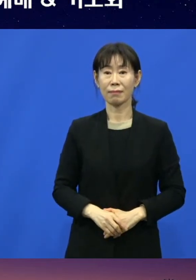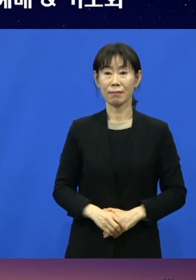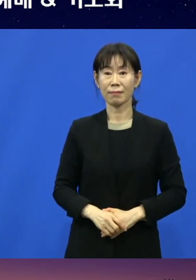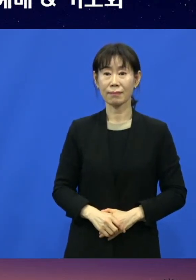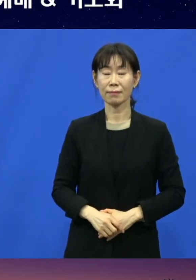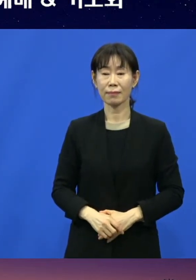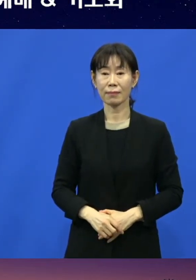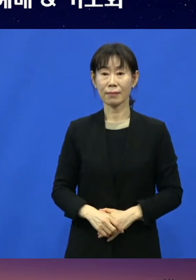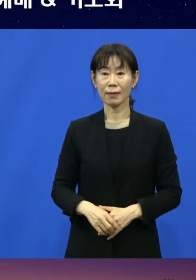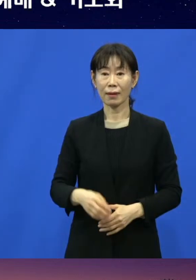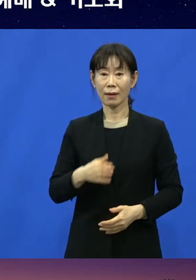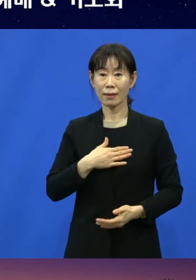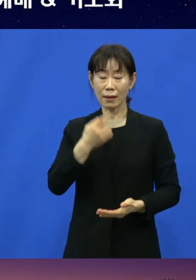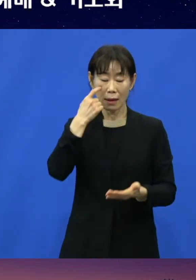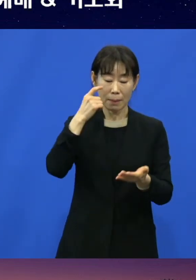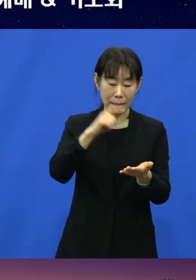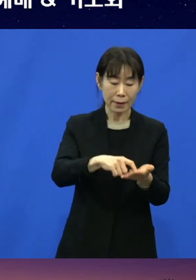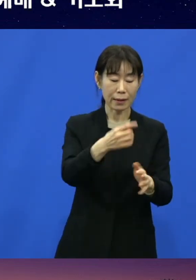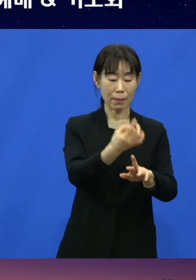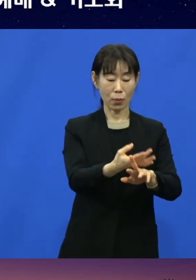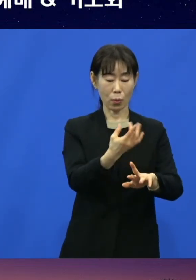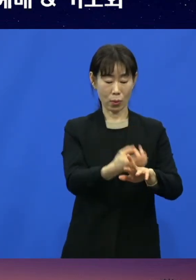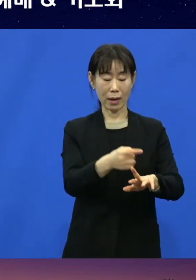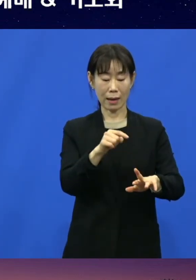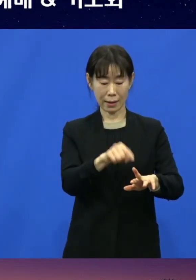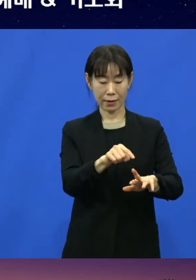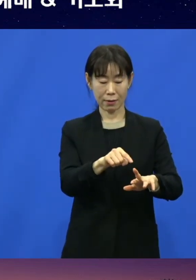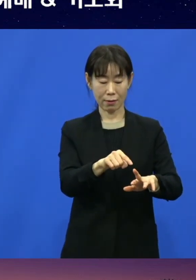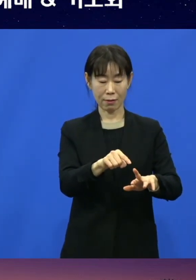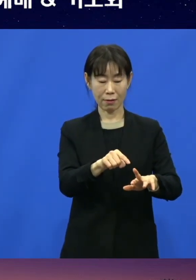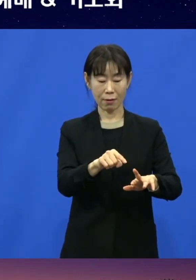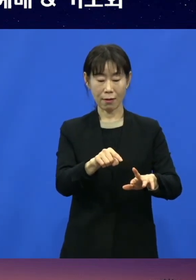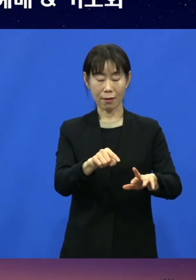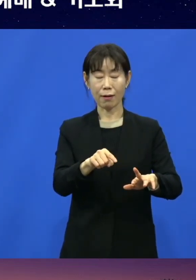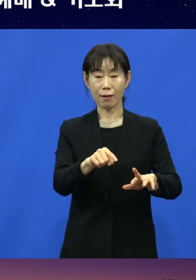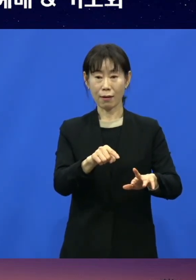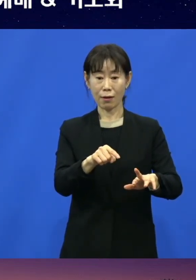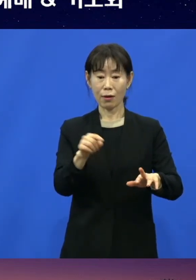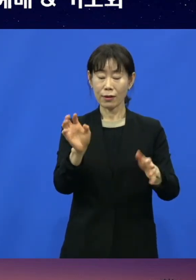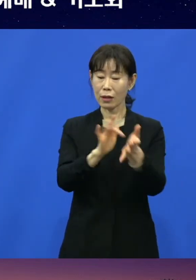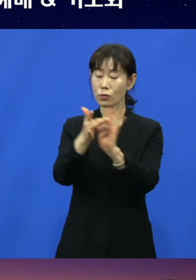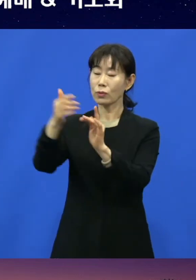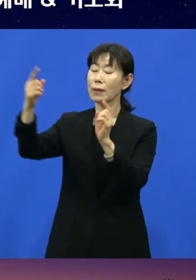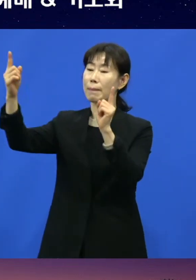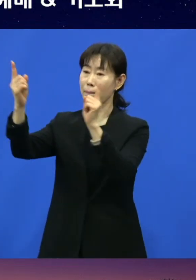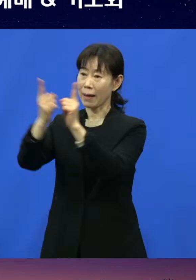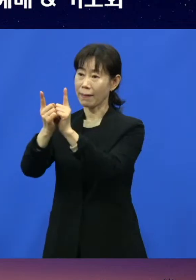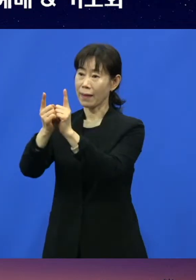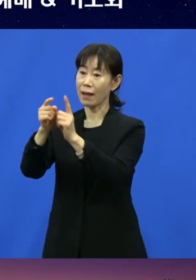내가 발견한 보화에 비하면 내가 포기한 것은 너무도 작다고 여기기 때문에